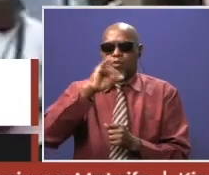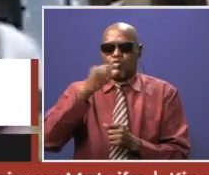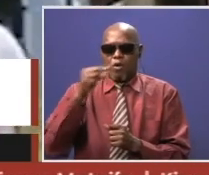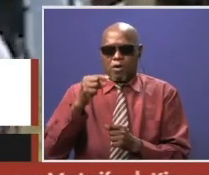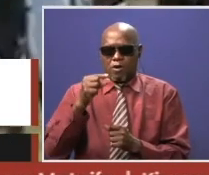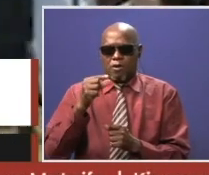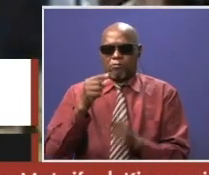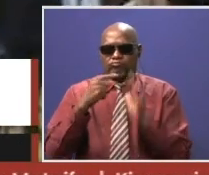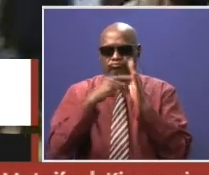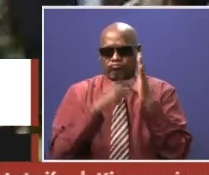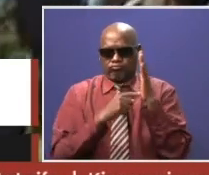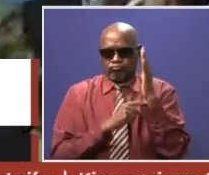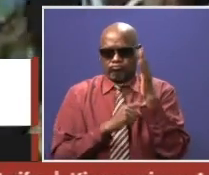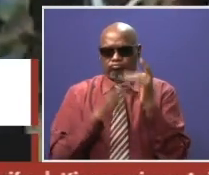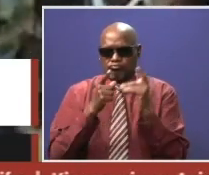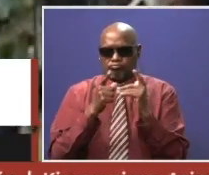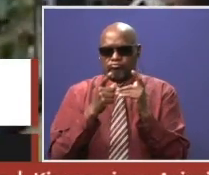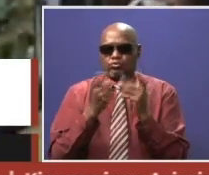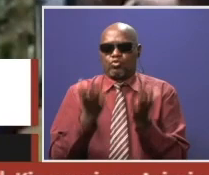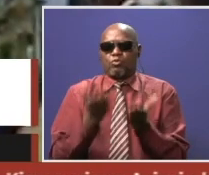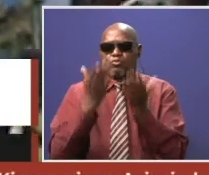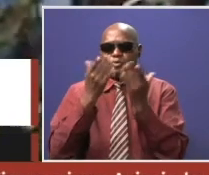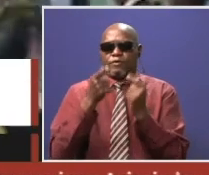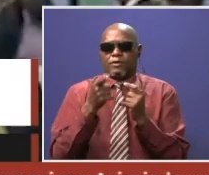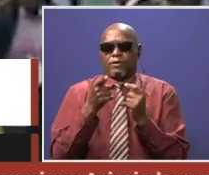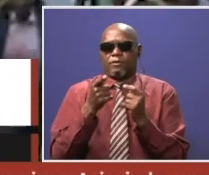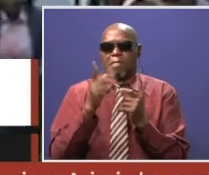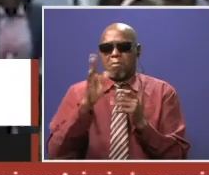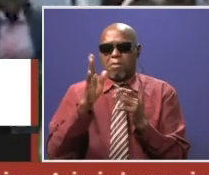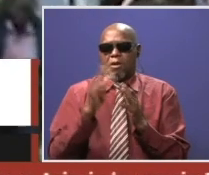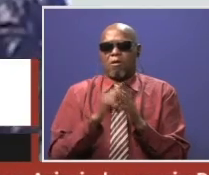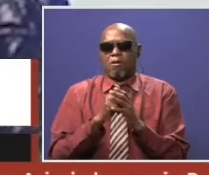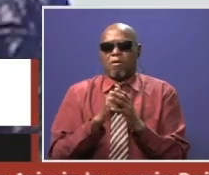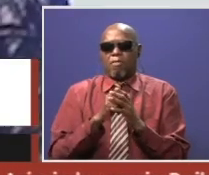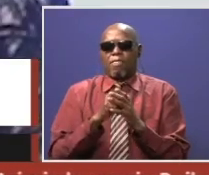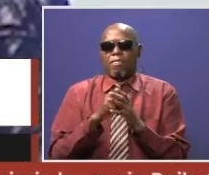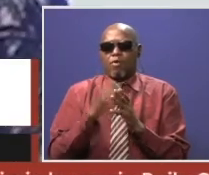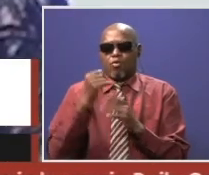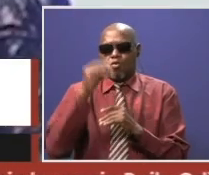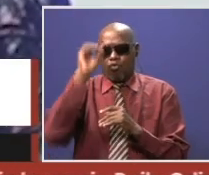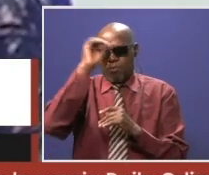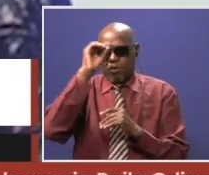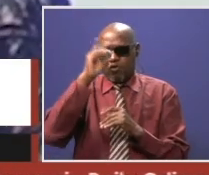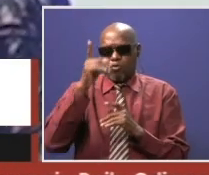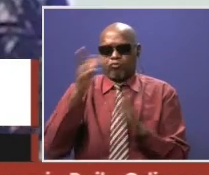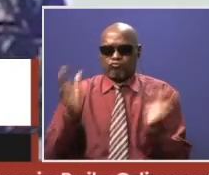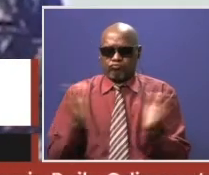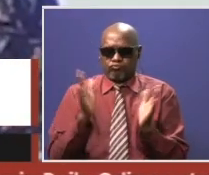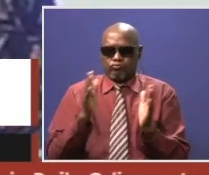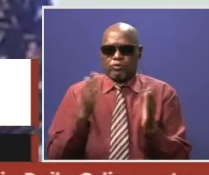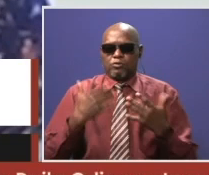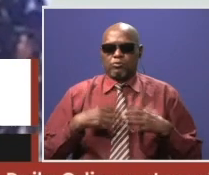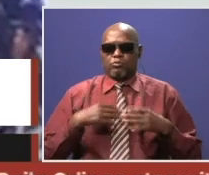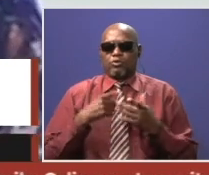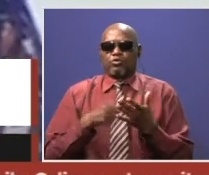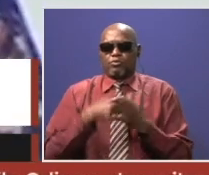yanayolenga kuharakisha mchakato wa uwekezaji. Mapendekezo yake yalijumuisha mikakati ya kushirikisha wenyeji, kuhakikisha malipo